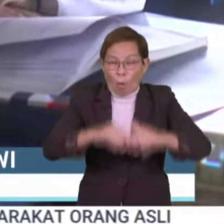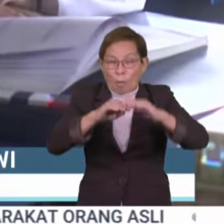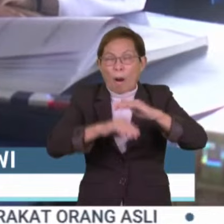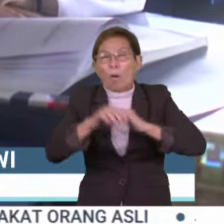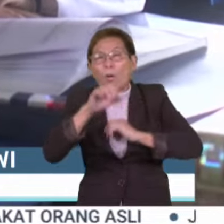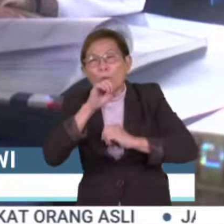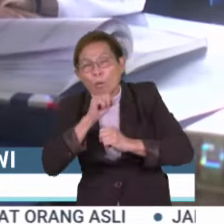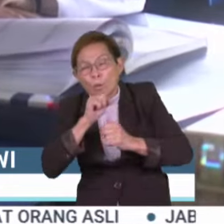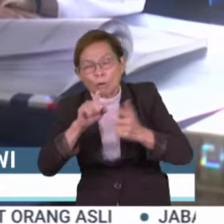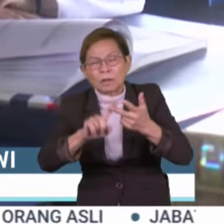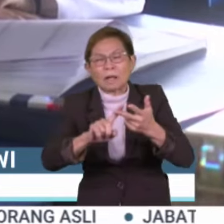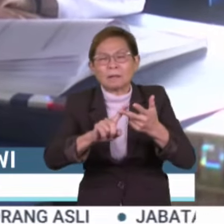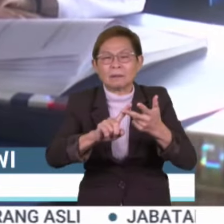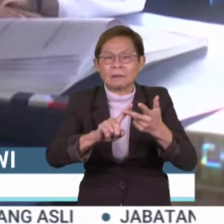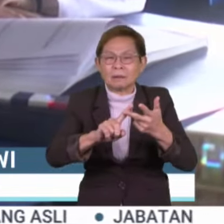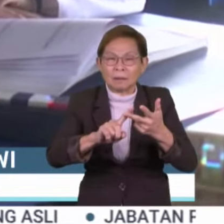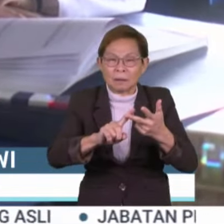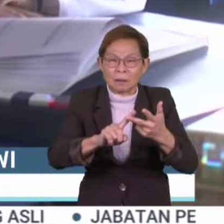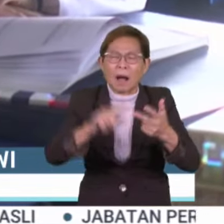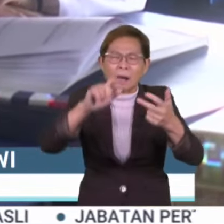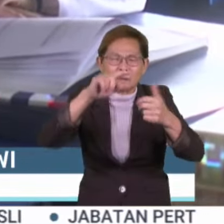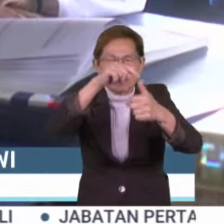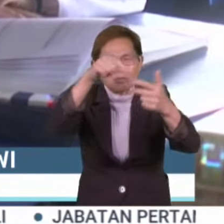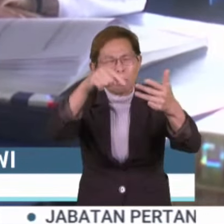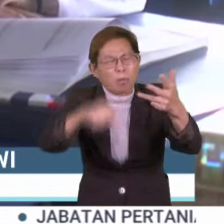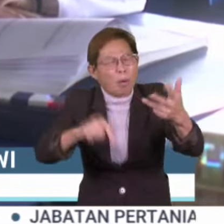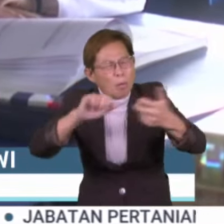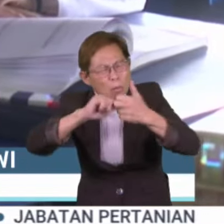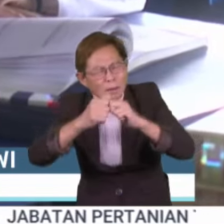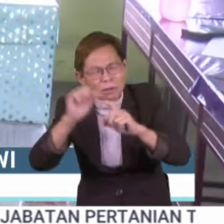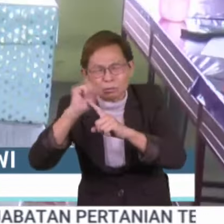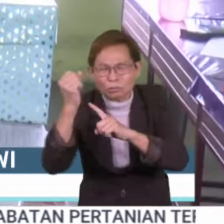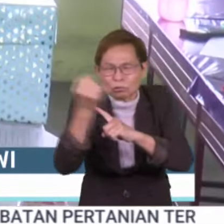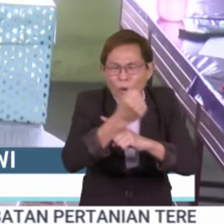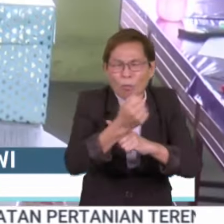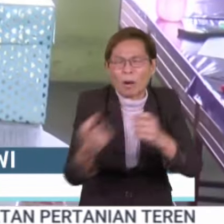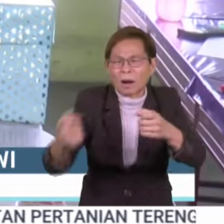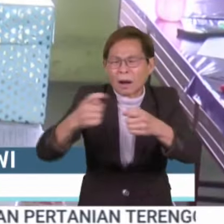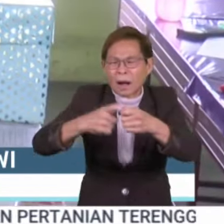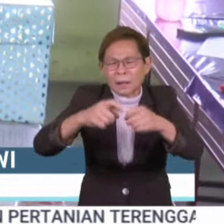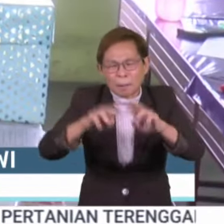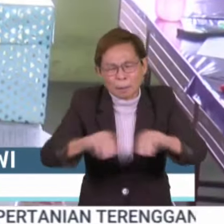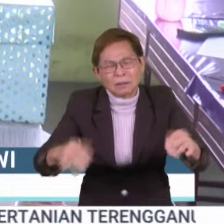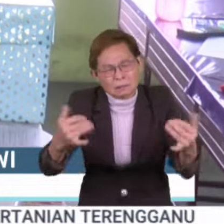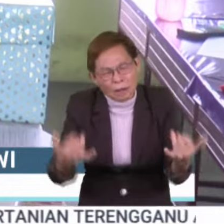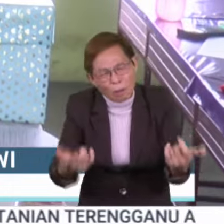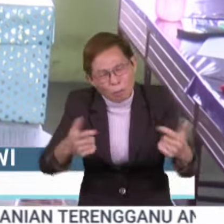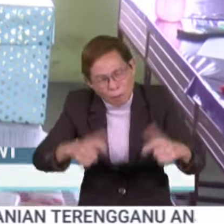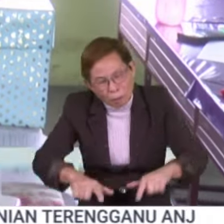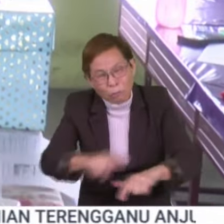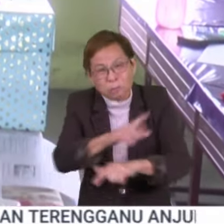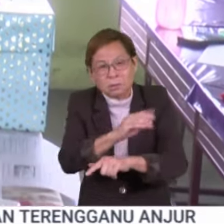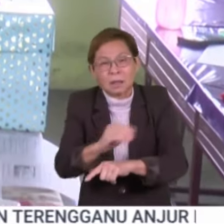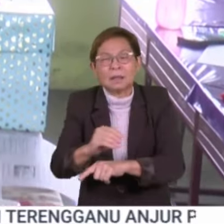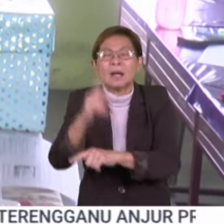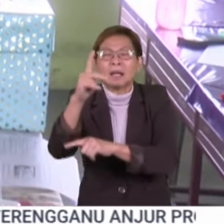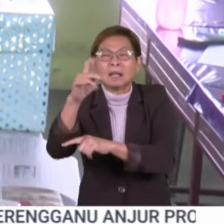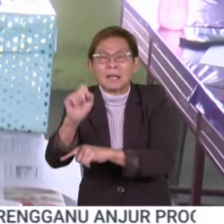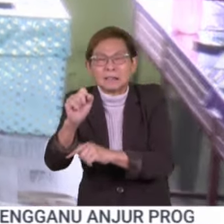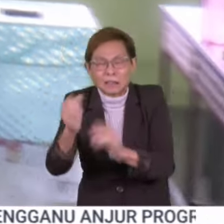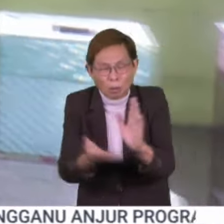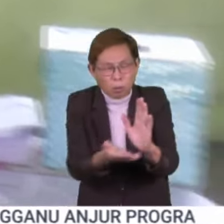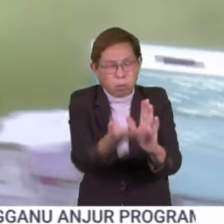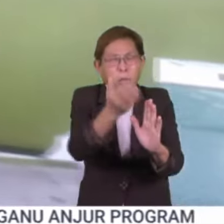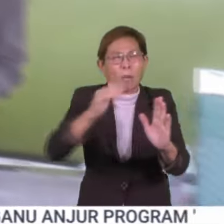umur dan pelbagai jenis masalah sosial yang berkaitan dengan pelajar-pelajar sedang berlaku dan kesnya sedang meningkat